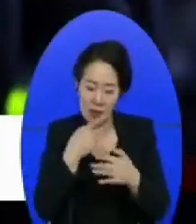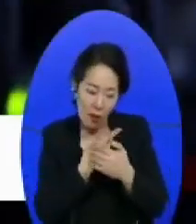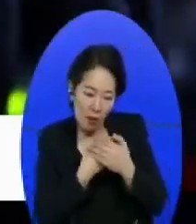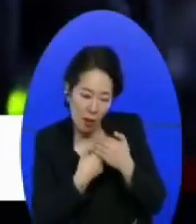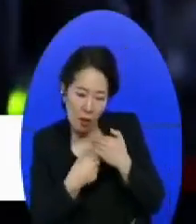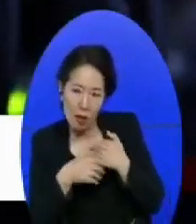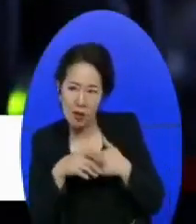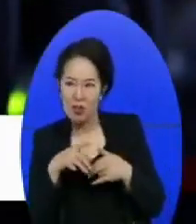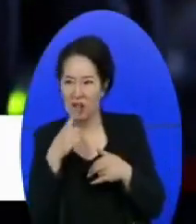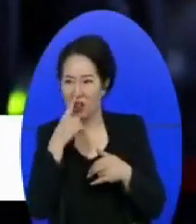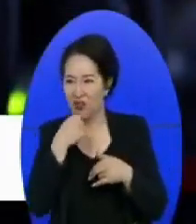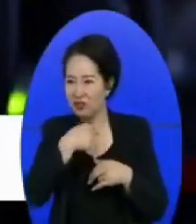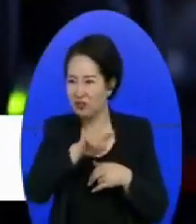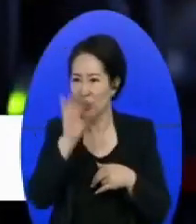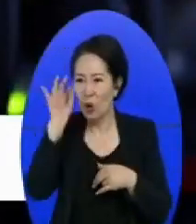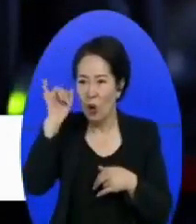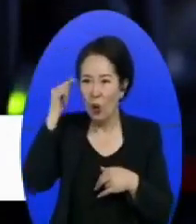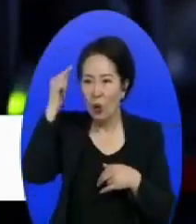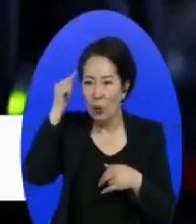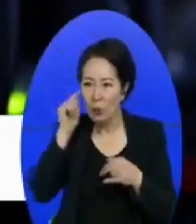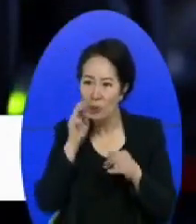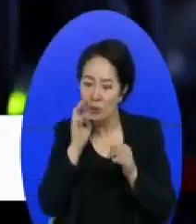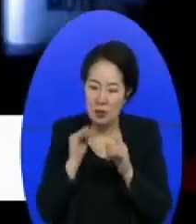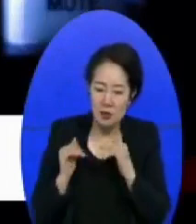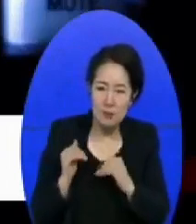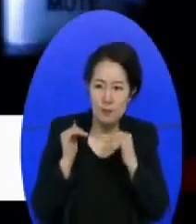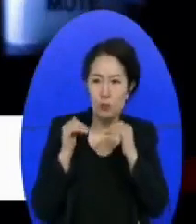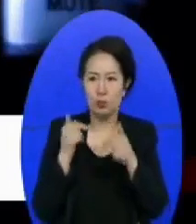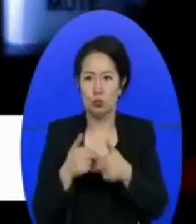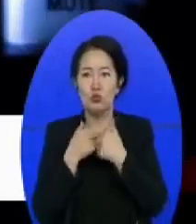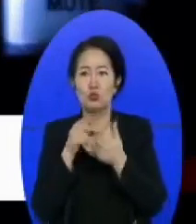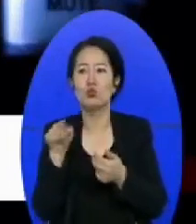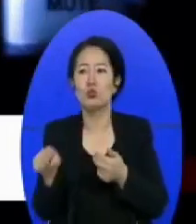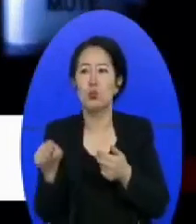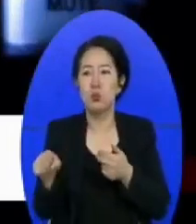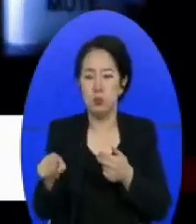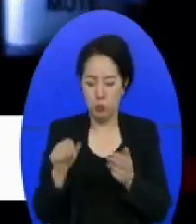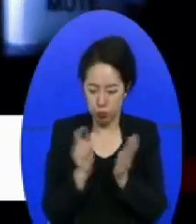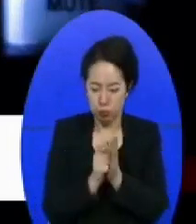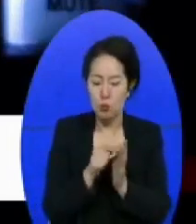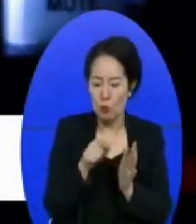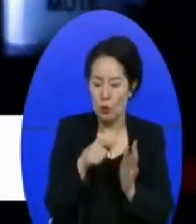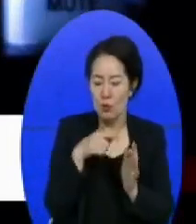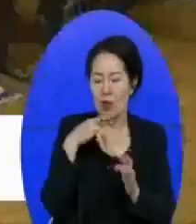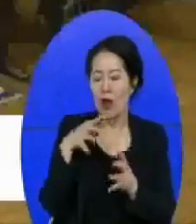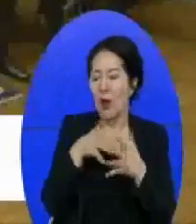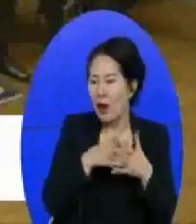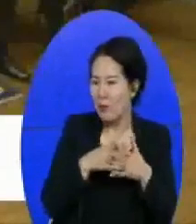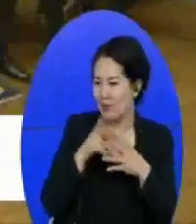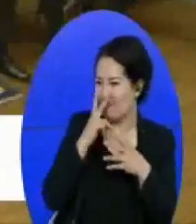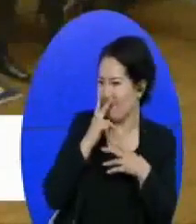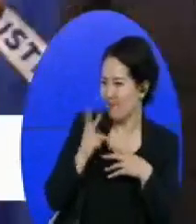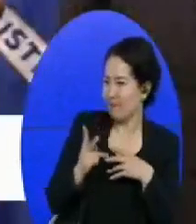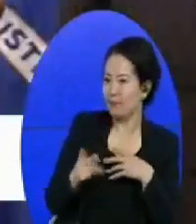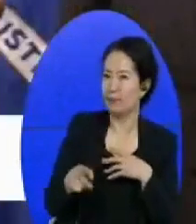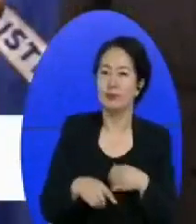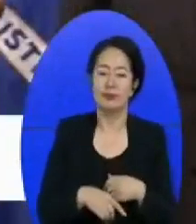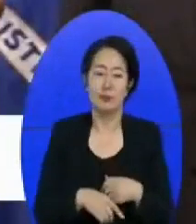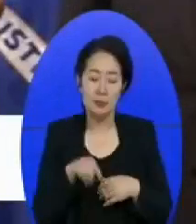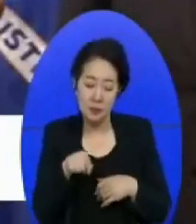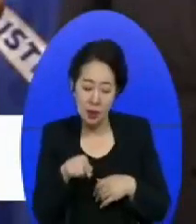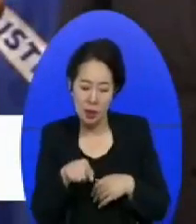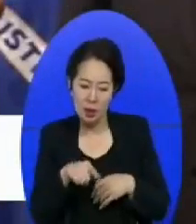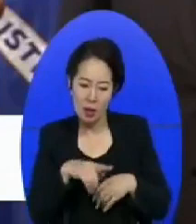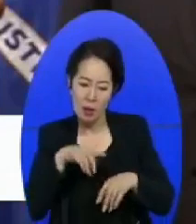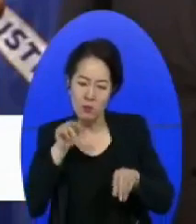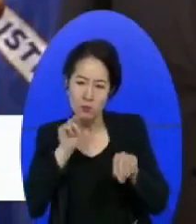мэдээлэл одоо хятадын хиймэл оюун ухааныг хөгжүүлэхэд маш чухал хүчин зүйл болж байна гэж Америкийн нэгдсэн улсын засаг захиргаа үзэж байгаа юм байна. Ингээд